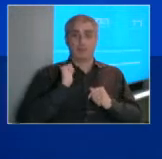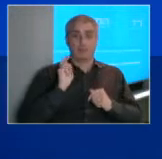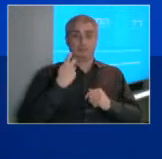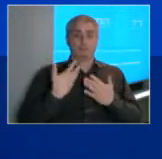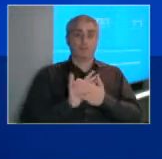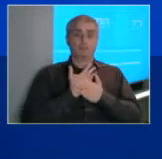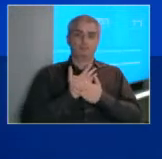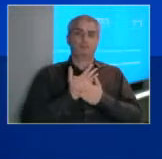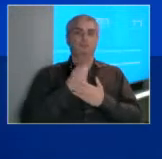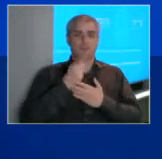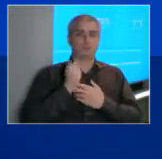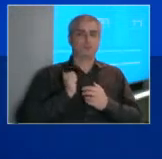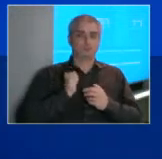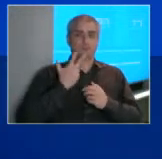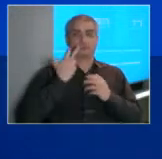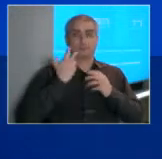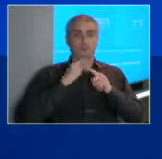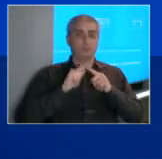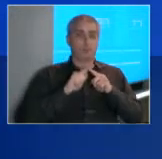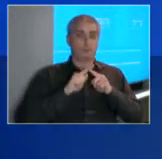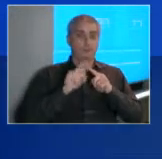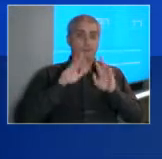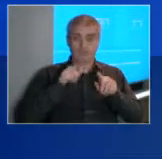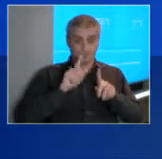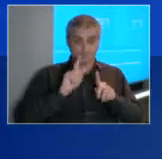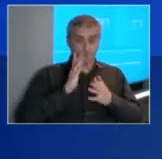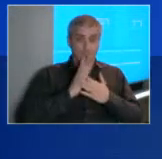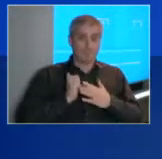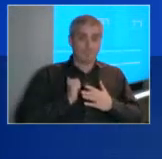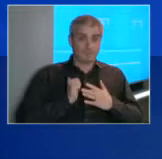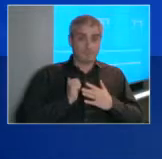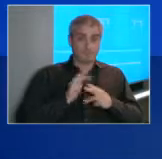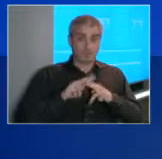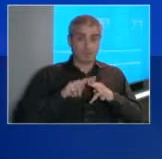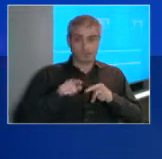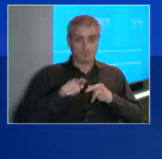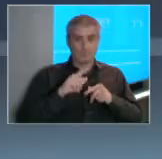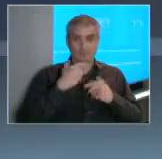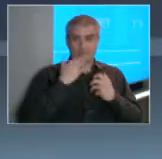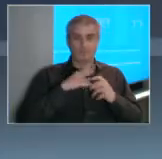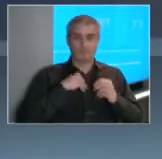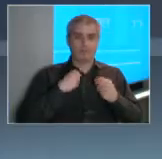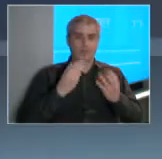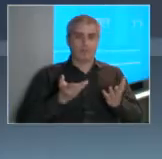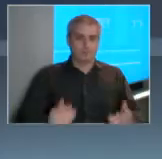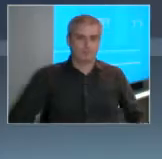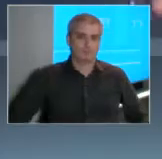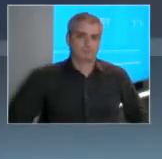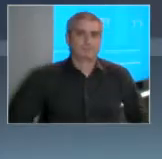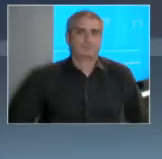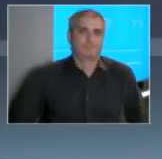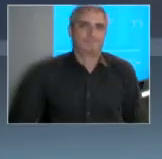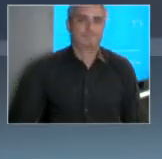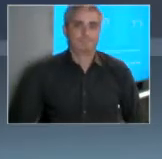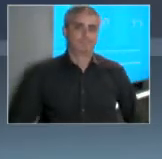למתגייסים החדשים שהם הולכים לשרת 30 חודשים. כלומר, גם אלה שכבר מתגייסים את החודשיים האלה, הוא לא הסכים לשחרר להם. הצבא לא צריך את כוח האדם הזה, אז עם כל